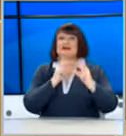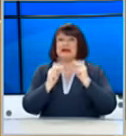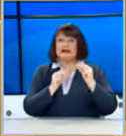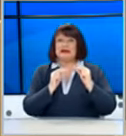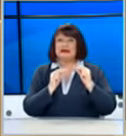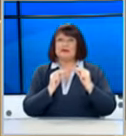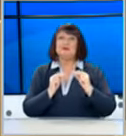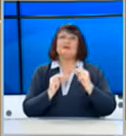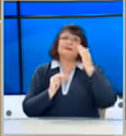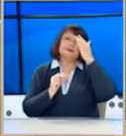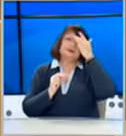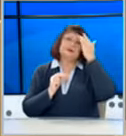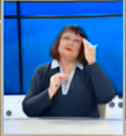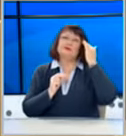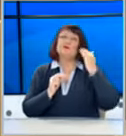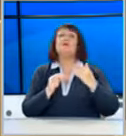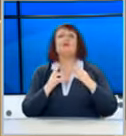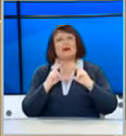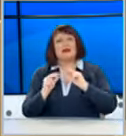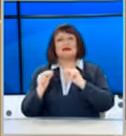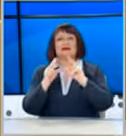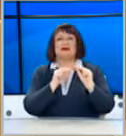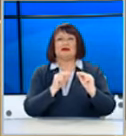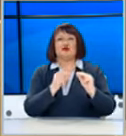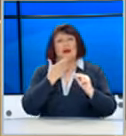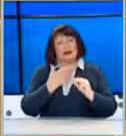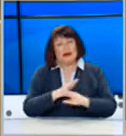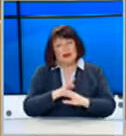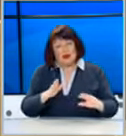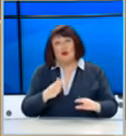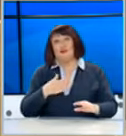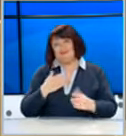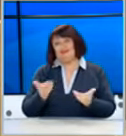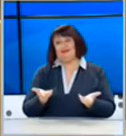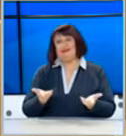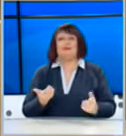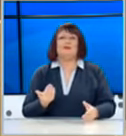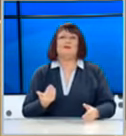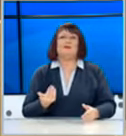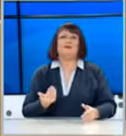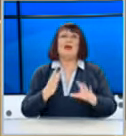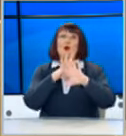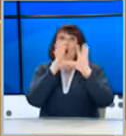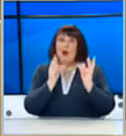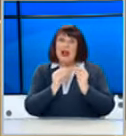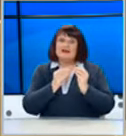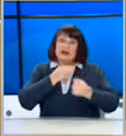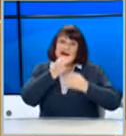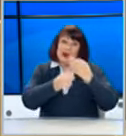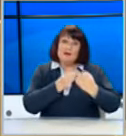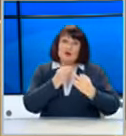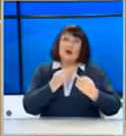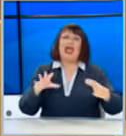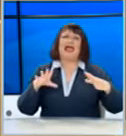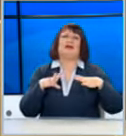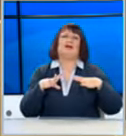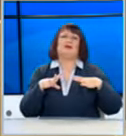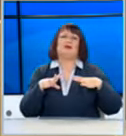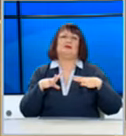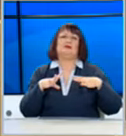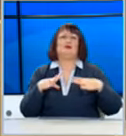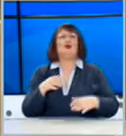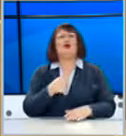η συζήτηση να ανοίξει. Θέλω λοιπόν, κλείνοντας, να σας πω ότι όλα αυτά είμαστε έτοιμοι